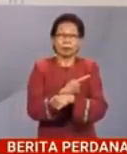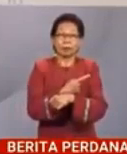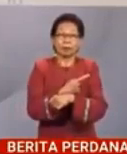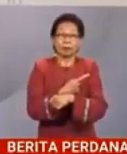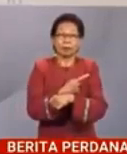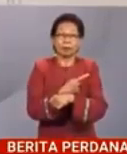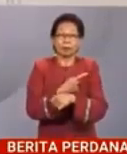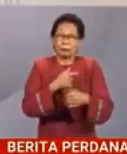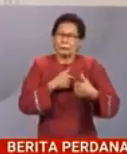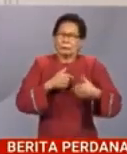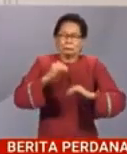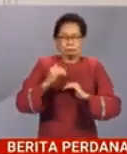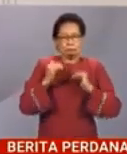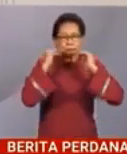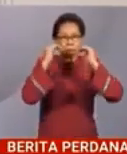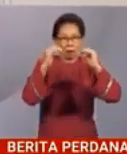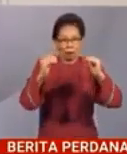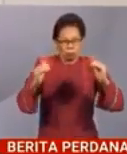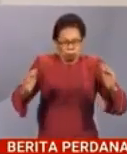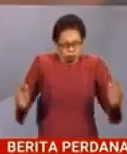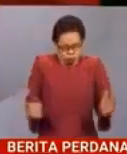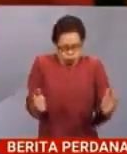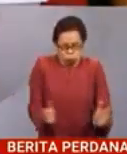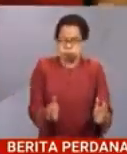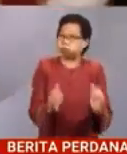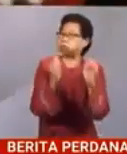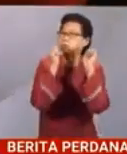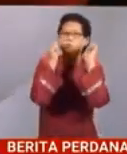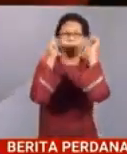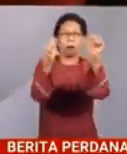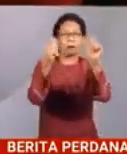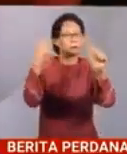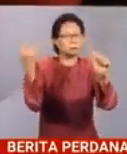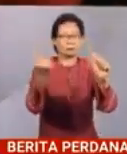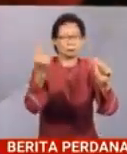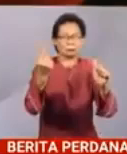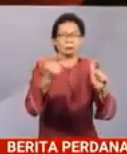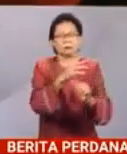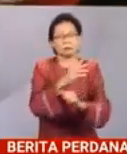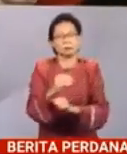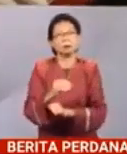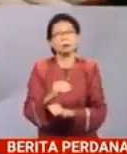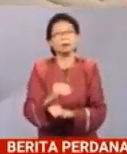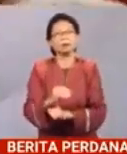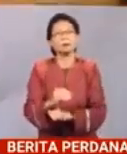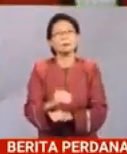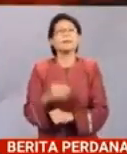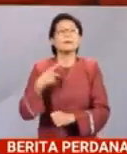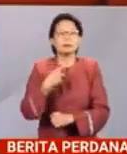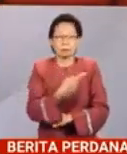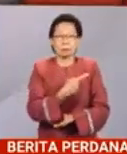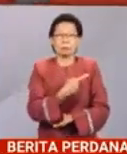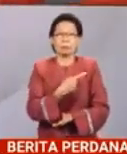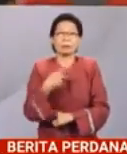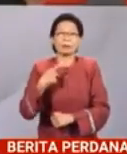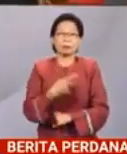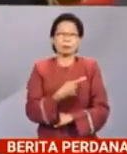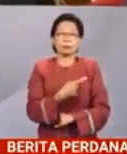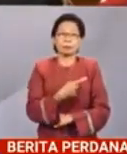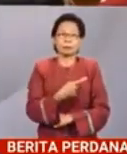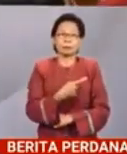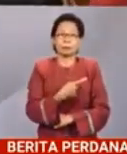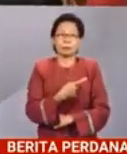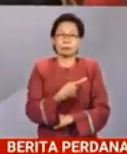itu sentiasa di peringkat yang tertinggilah. Okey. Antaranya kami untuk meningkatkan